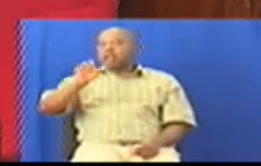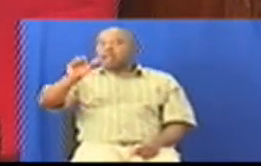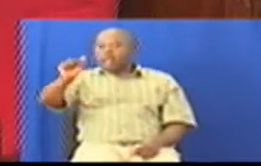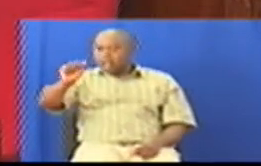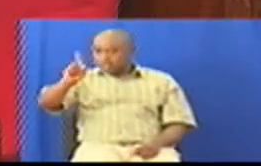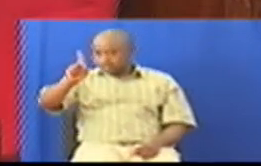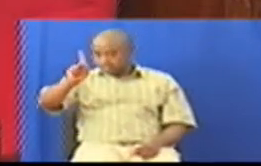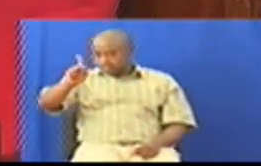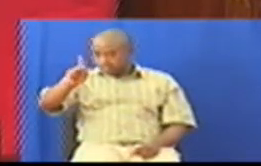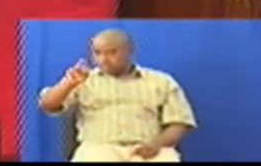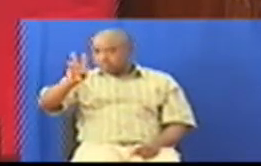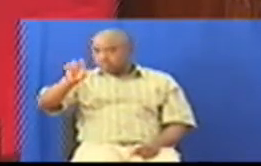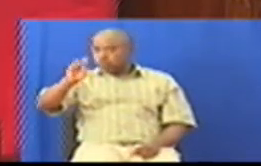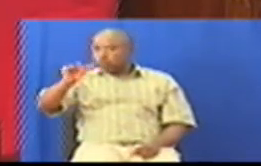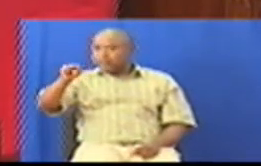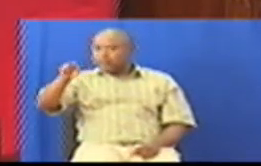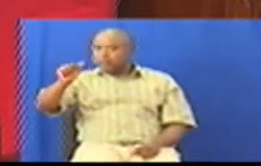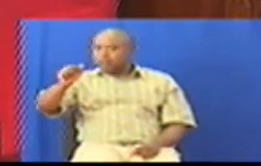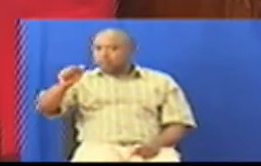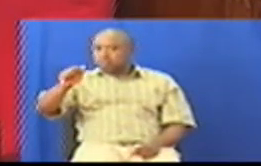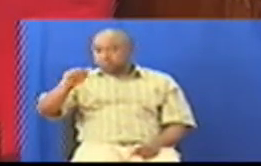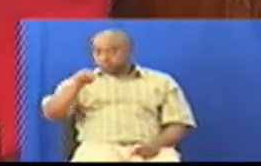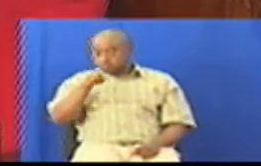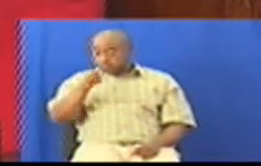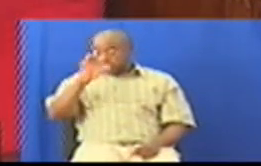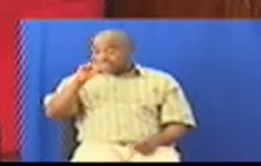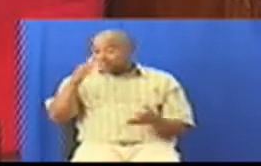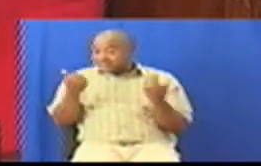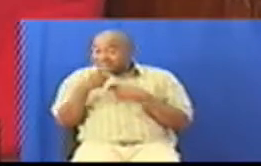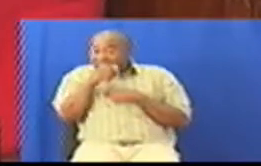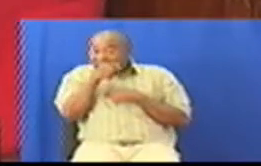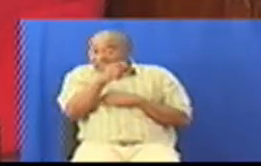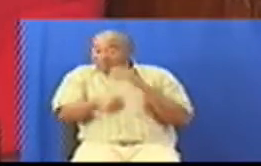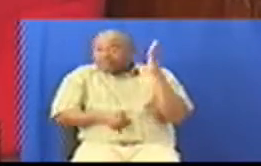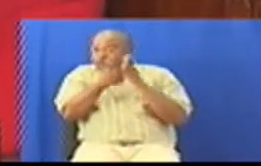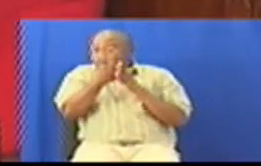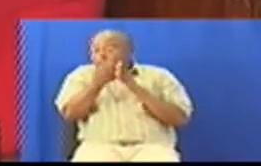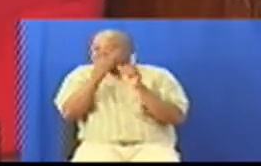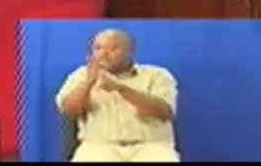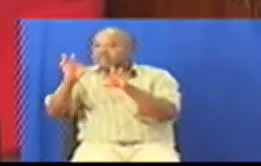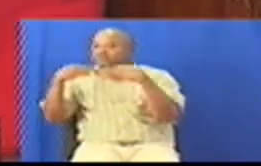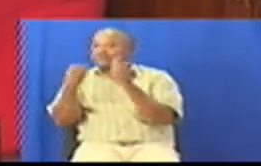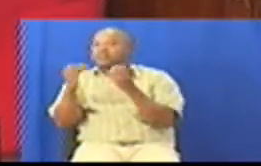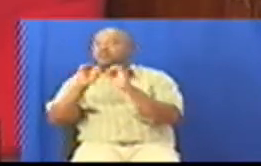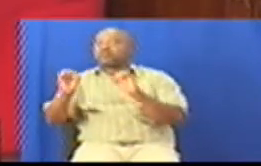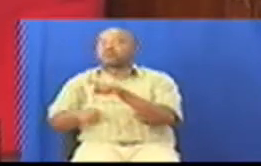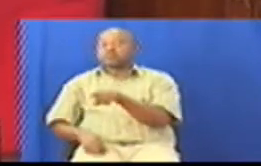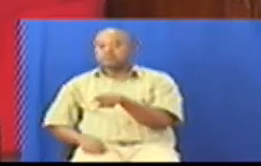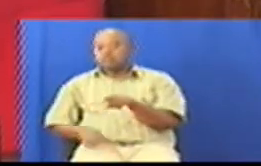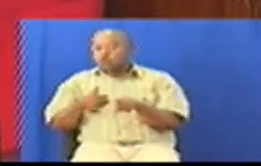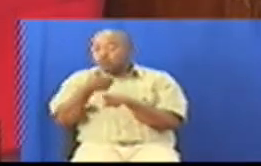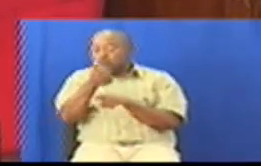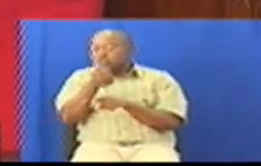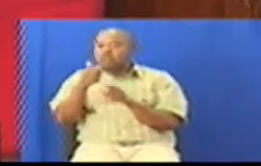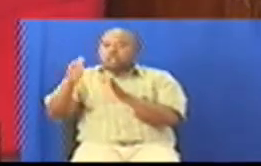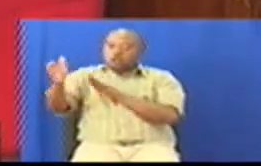wao wakaanza kufanya vikao na waandishi wa habari vya kisiasa, vya kujijenga kisiasa. Wakafanya vikao asubuhi,